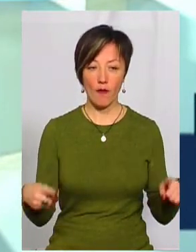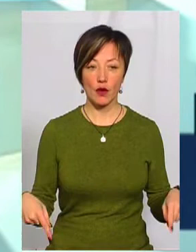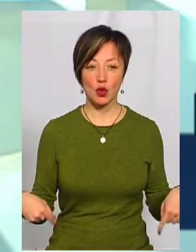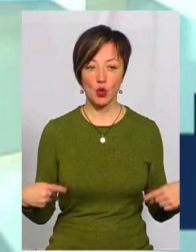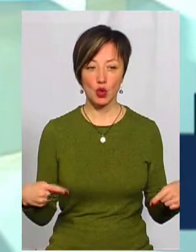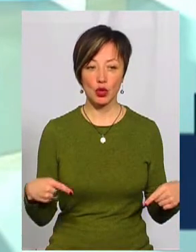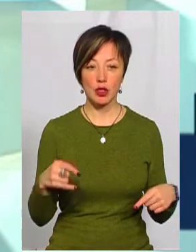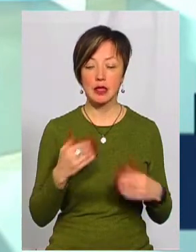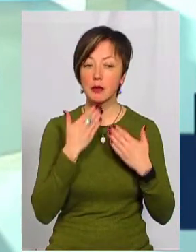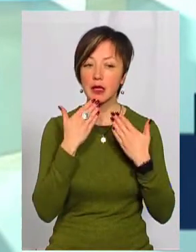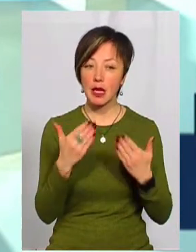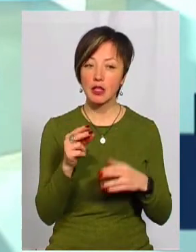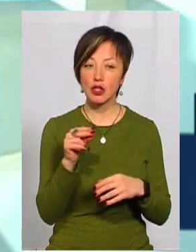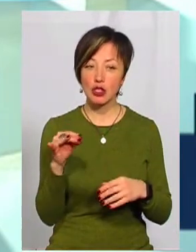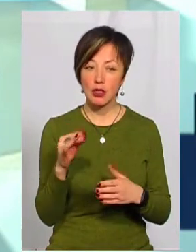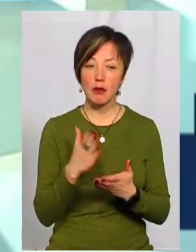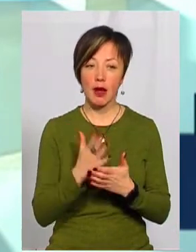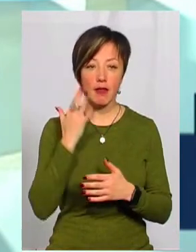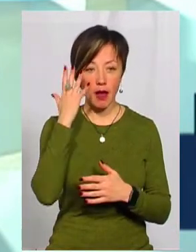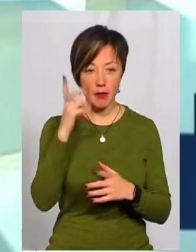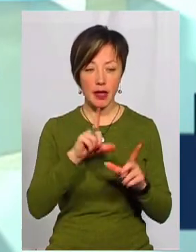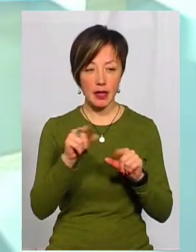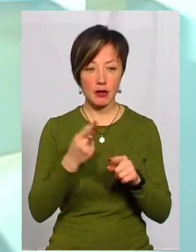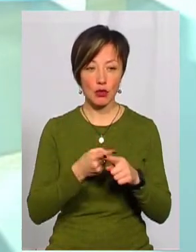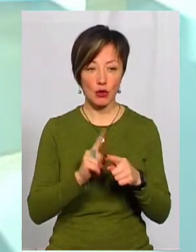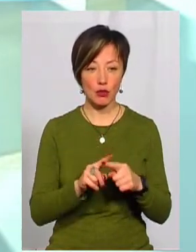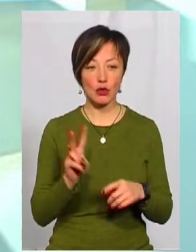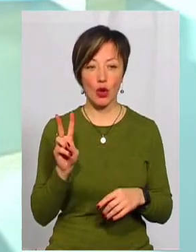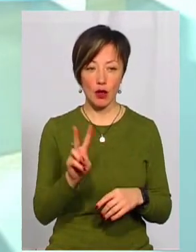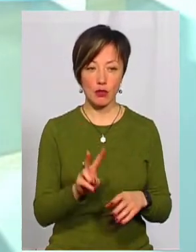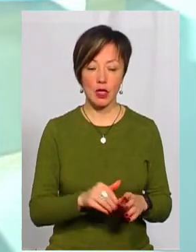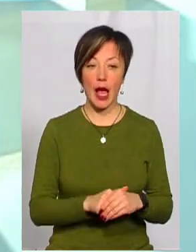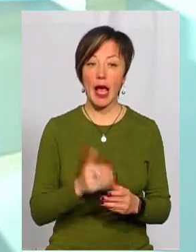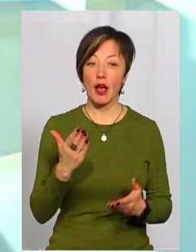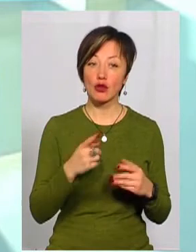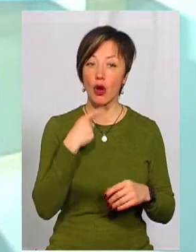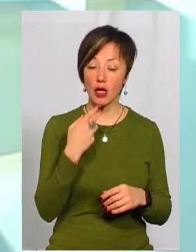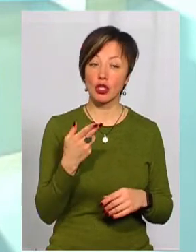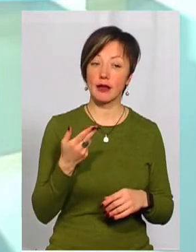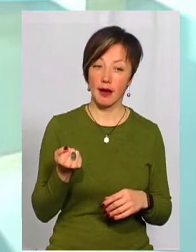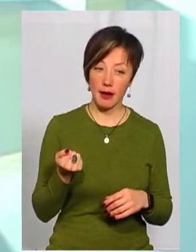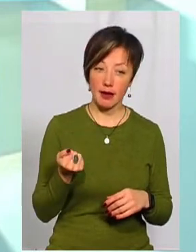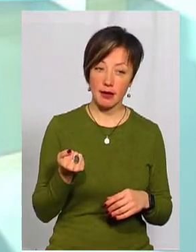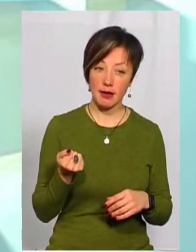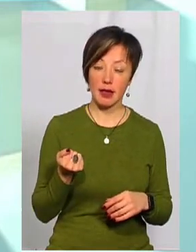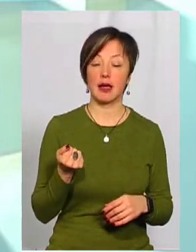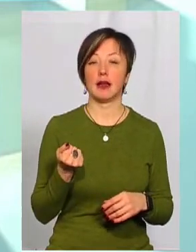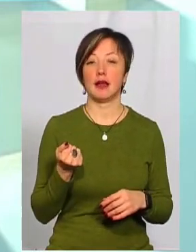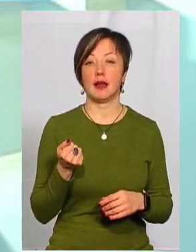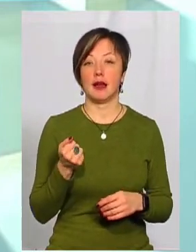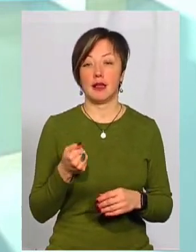колясочника, і запитати, чи він має намір їхати на тому даному транспортному засобі. Якщо він каже так, він йде